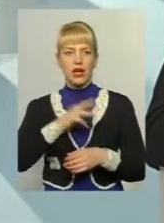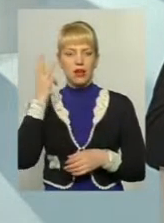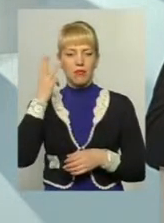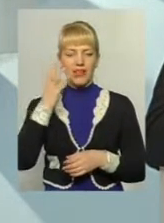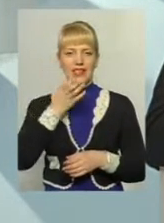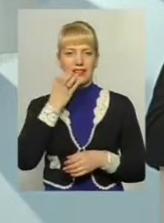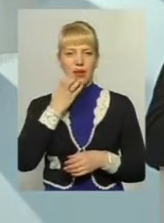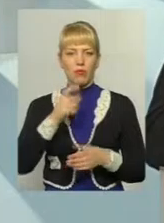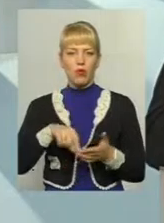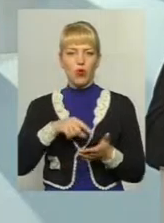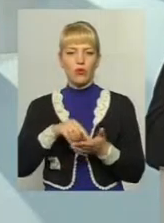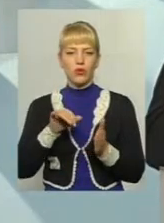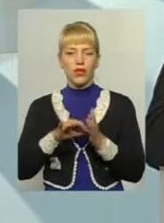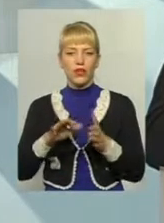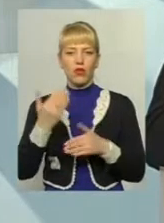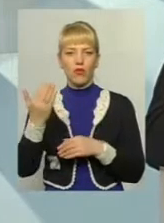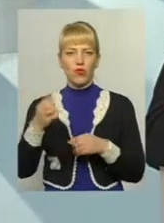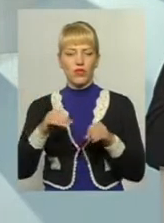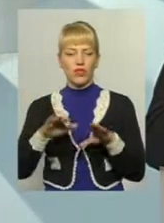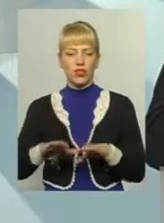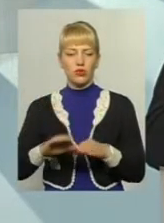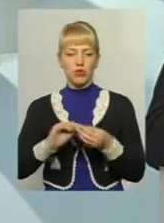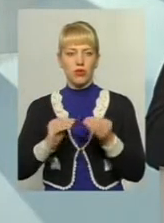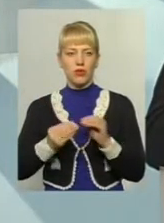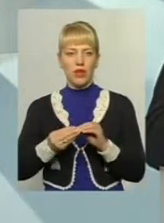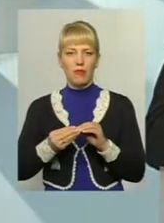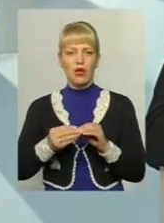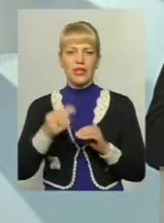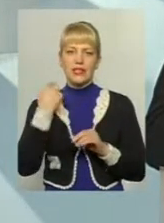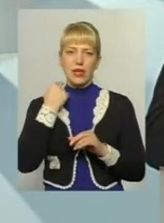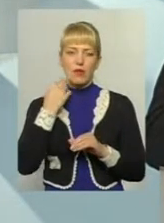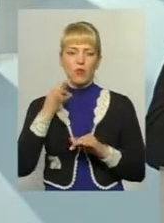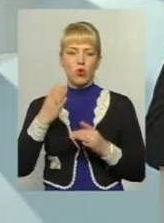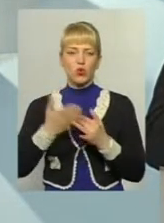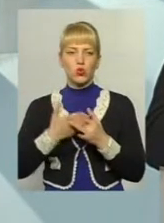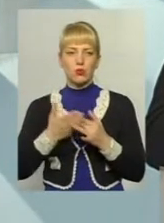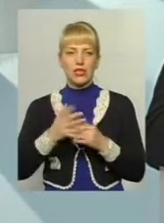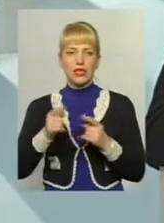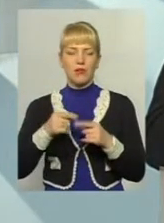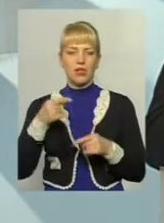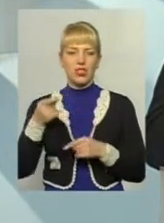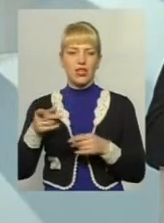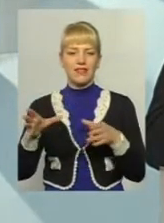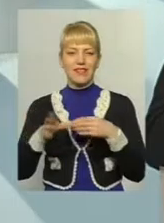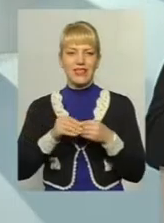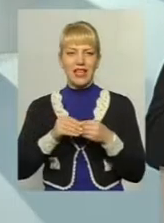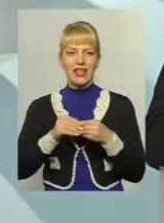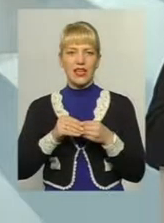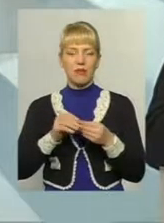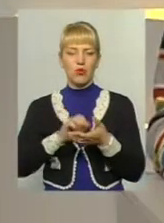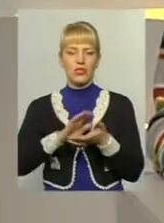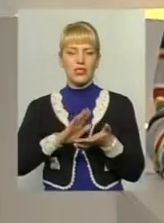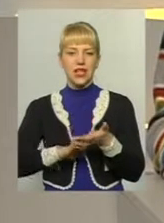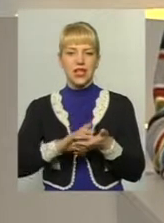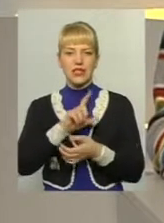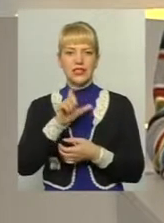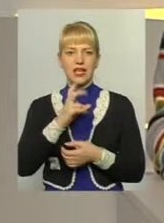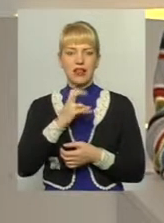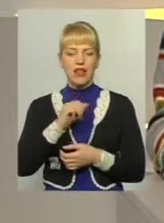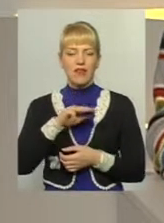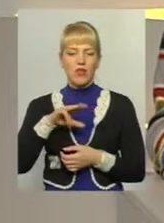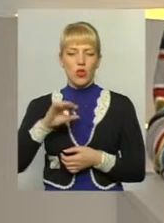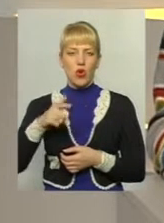вирішити. Хочу подякувати заступнику міського голови Нестеруку Анатолію Макаровичу. Він порадив нам скористатися